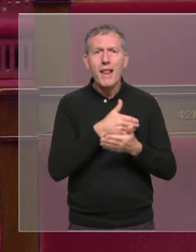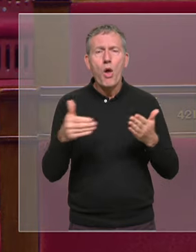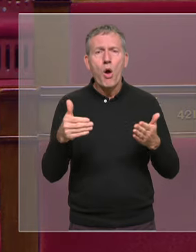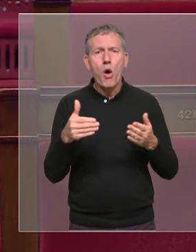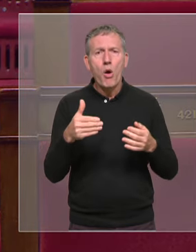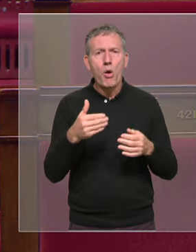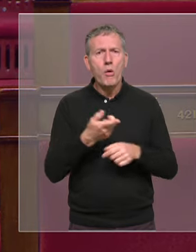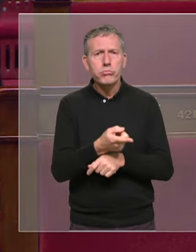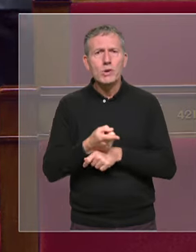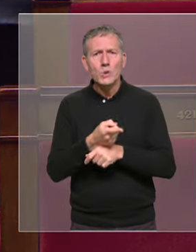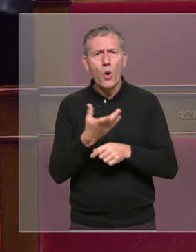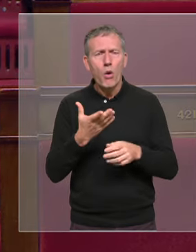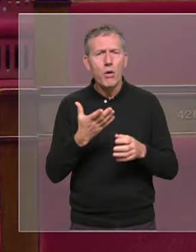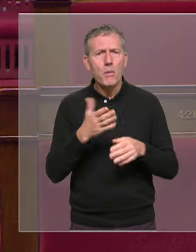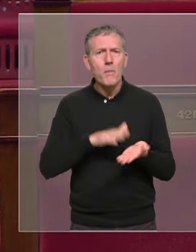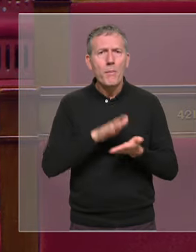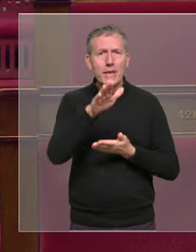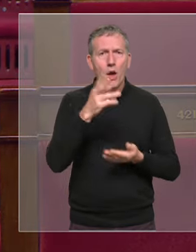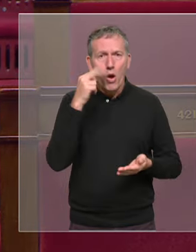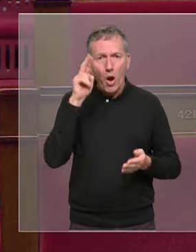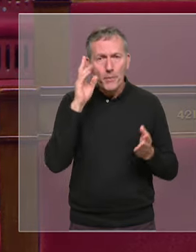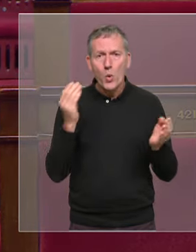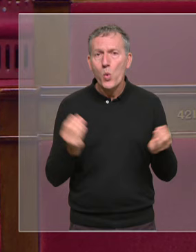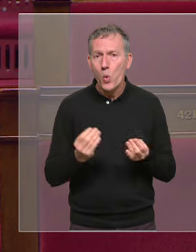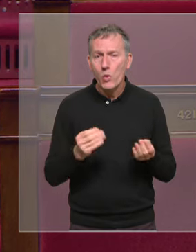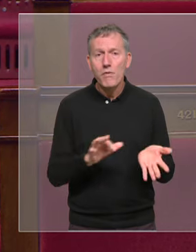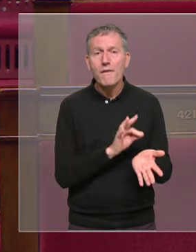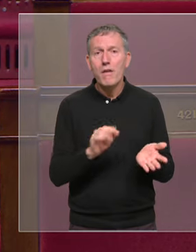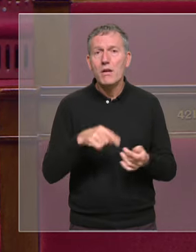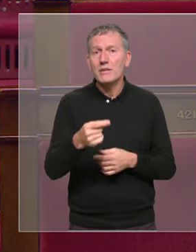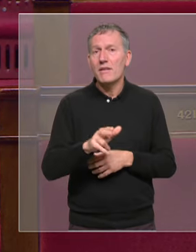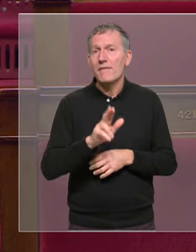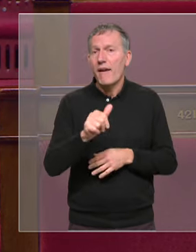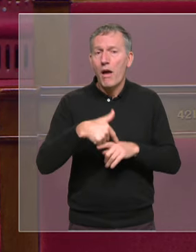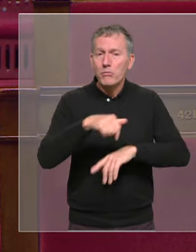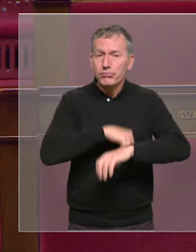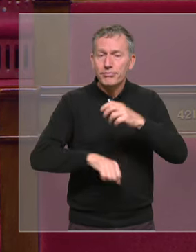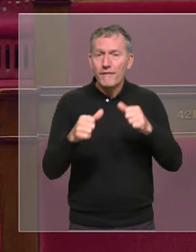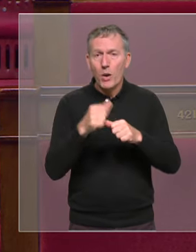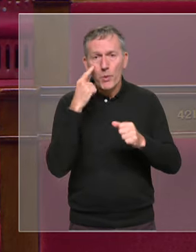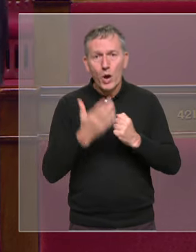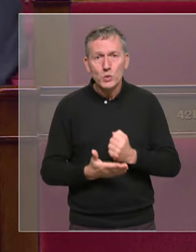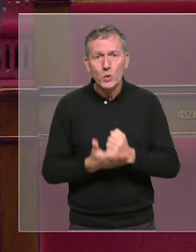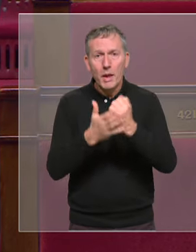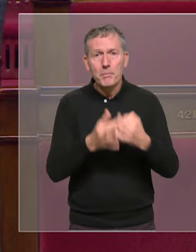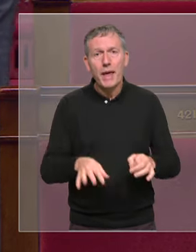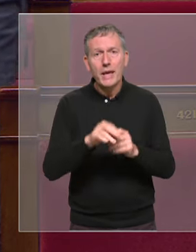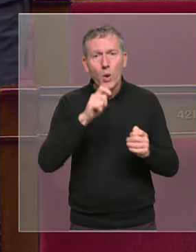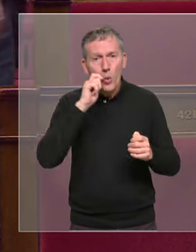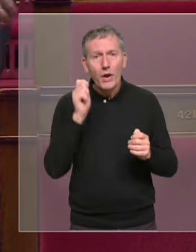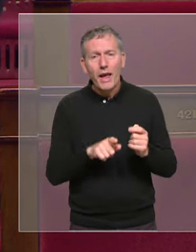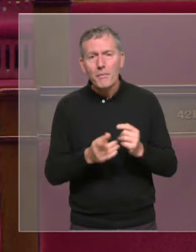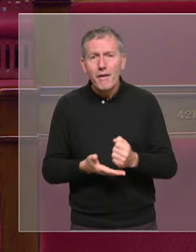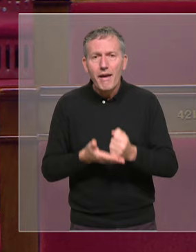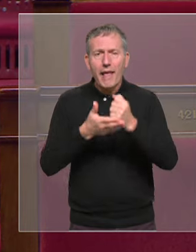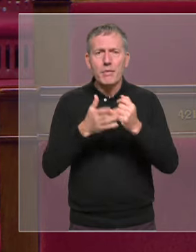par l'Union européenne. Monsieur le ministre, quand la France mettra-t-elle tout en œuvre pour soutenir l'Ukraine, non pas seulement l'aider à résister,